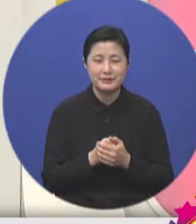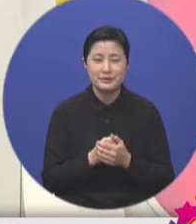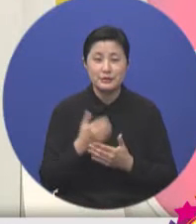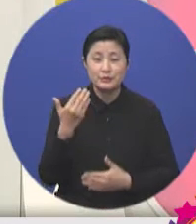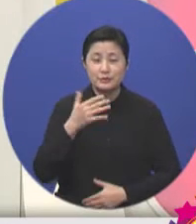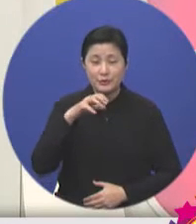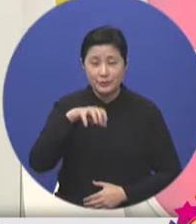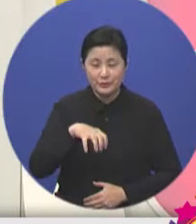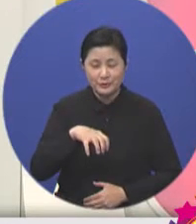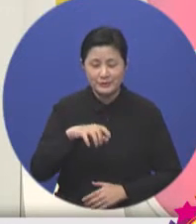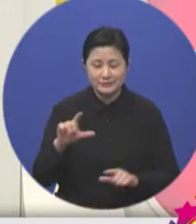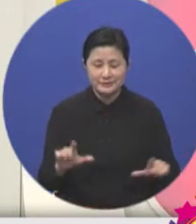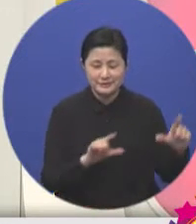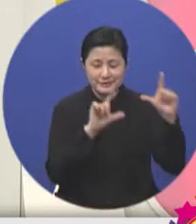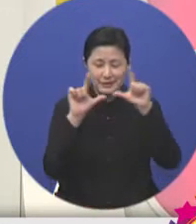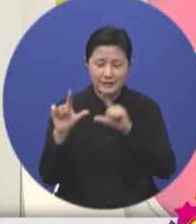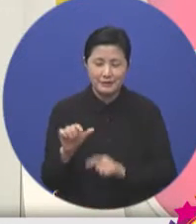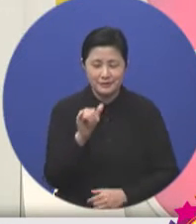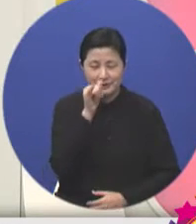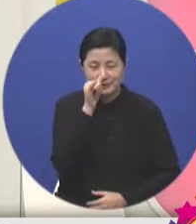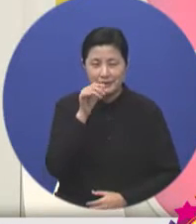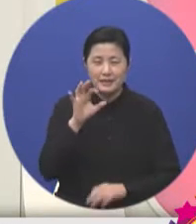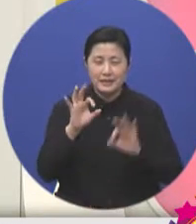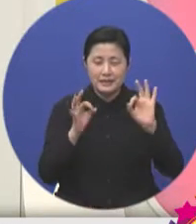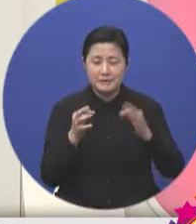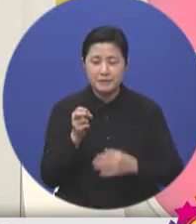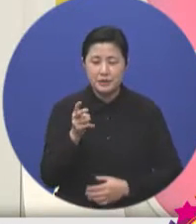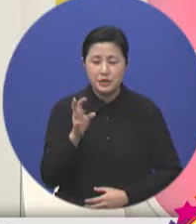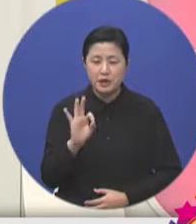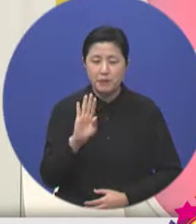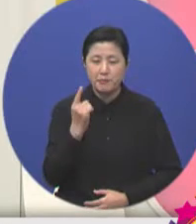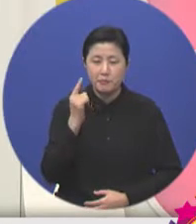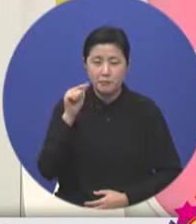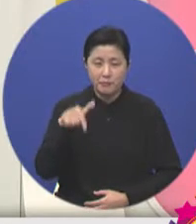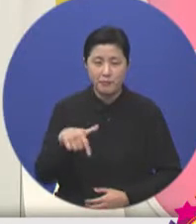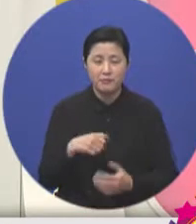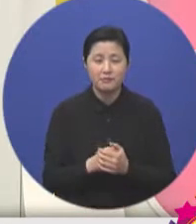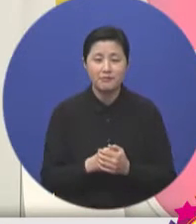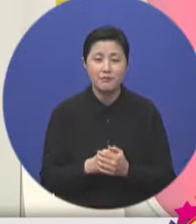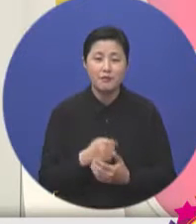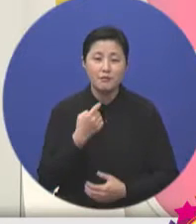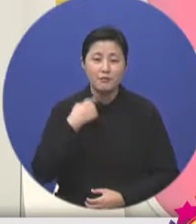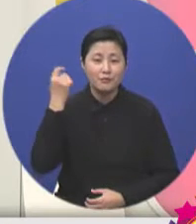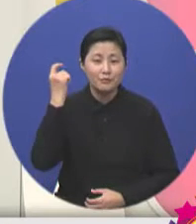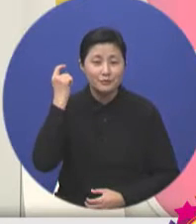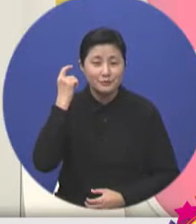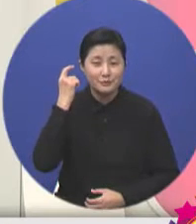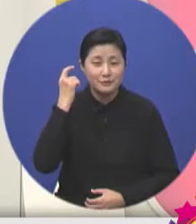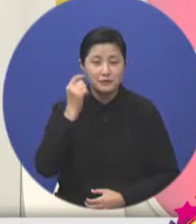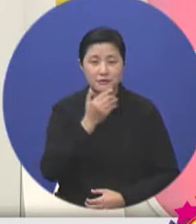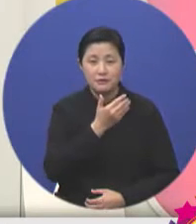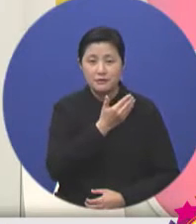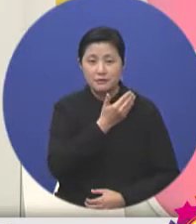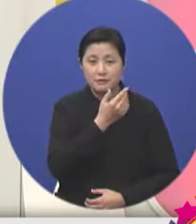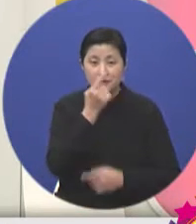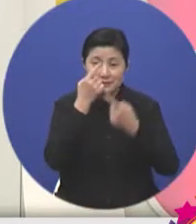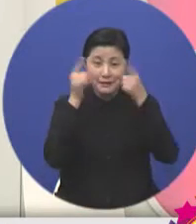구로동에 서울 구로동 사는 김영복입니다. 아니 목소리가 대학생